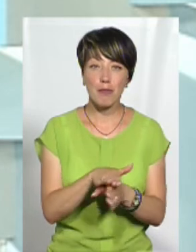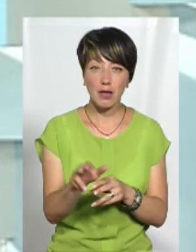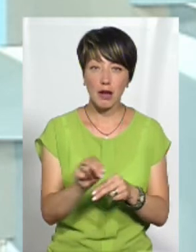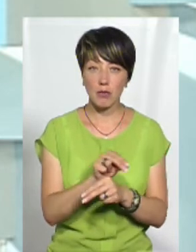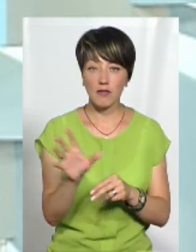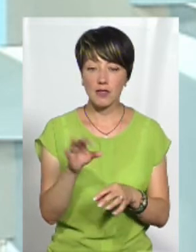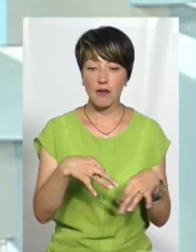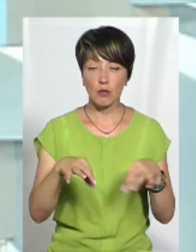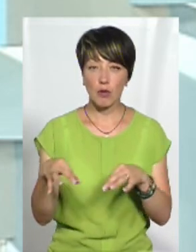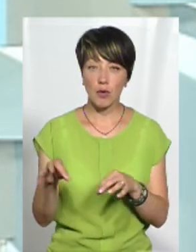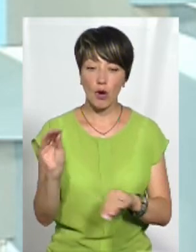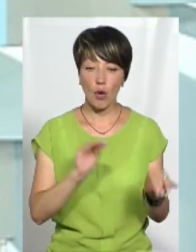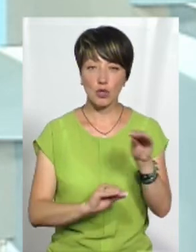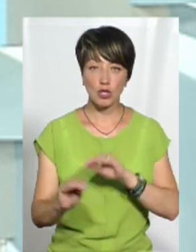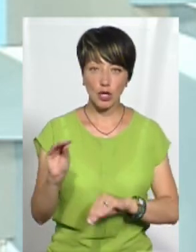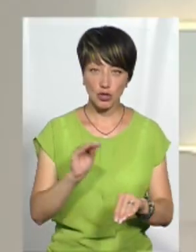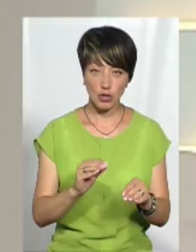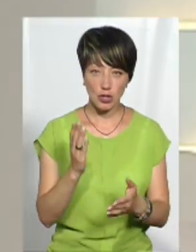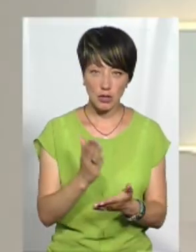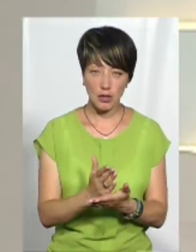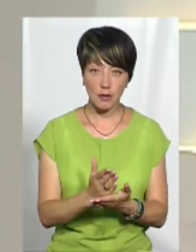автомобілі оснащені повністю, в повній мірі